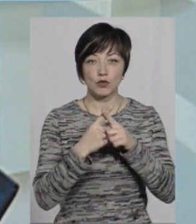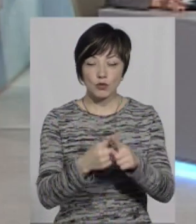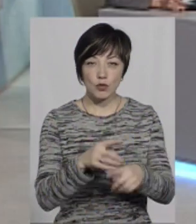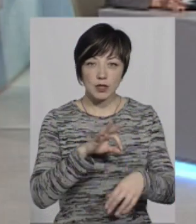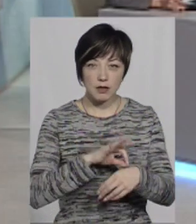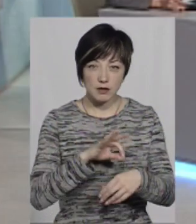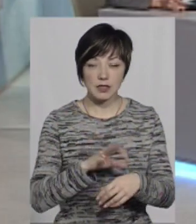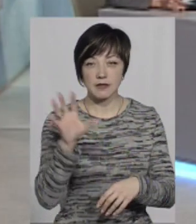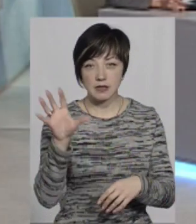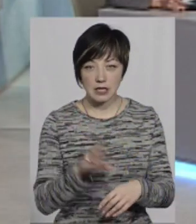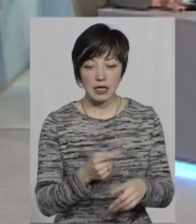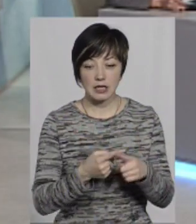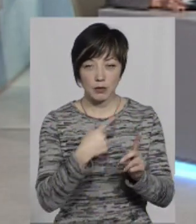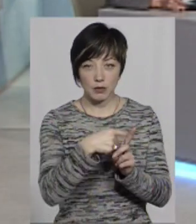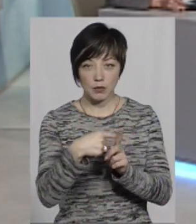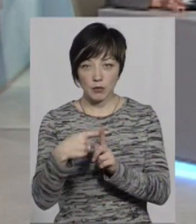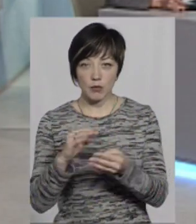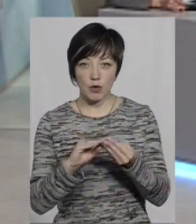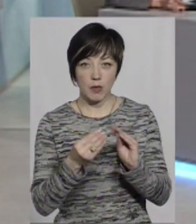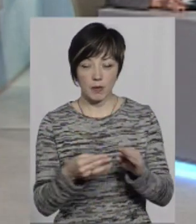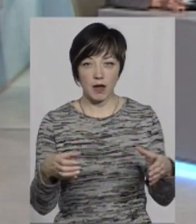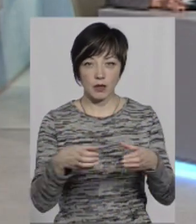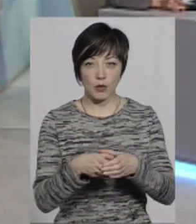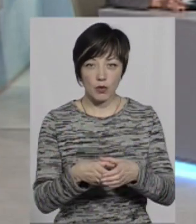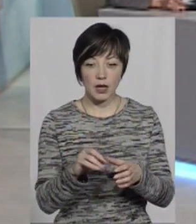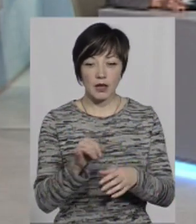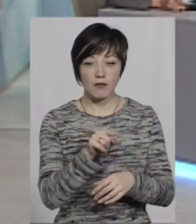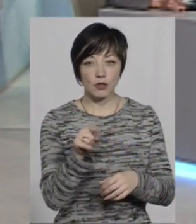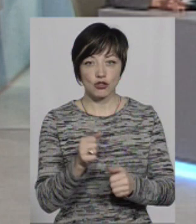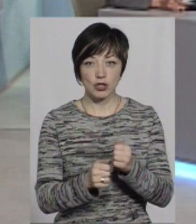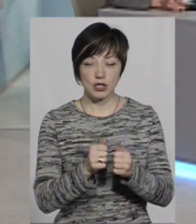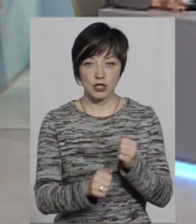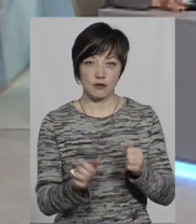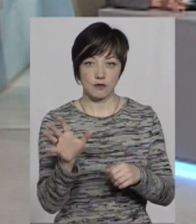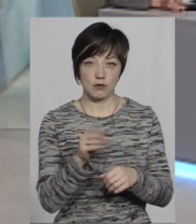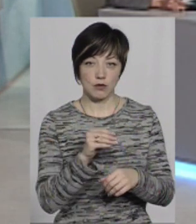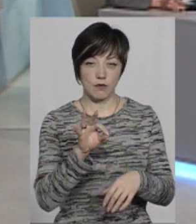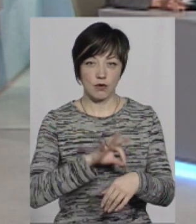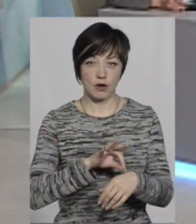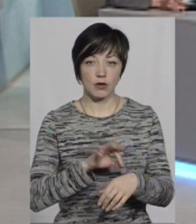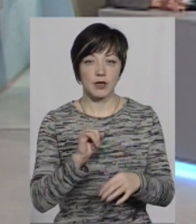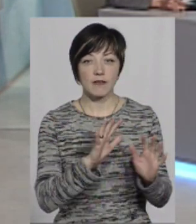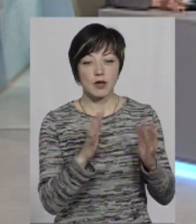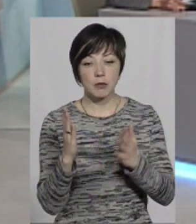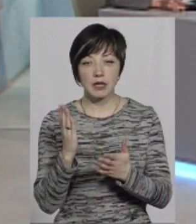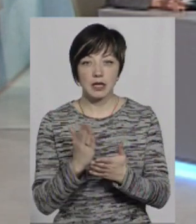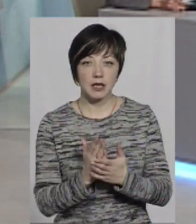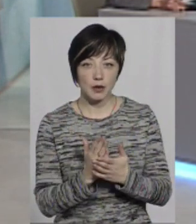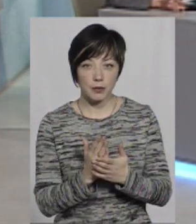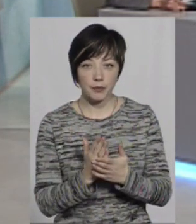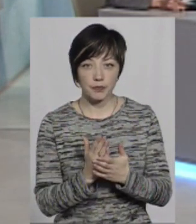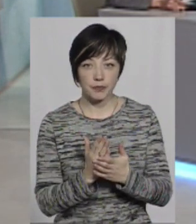супутню патологію, це все проблемна категорія, і вони частіше всього хворіють. Є випадки